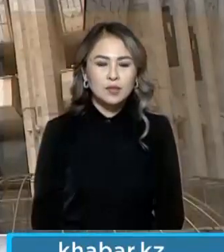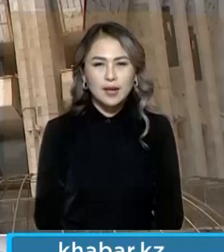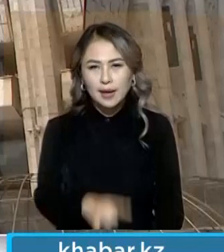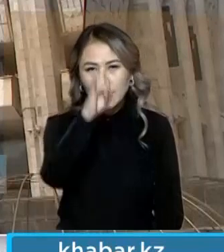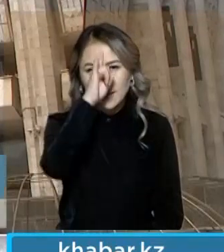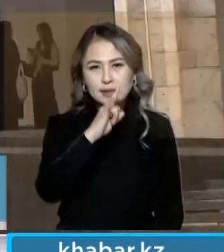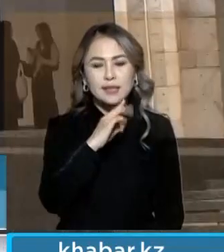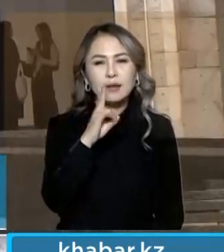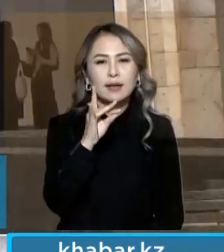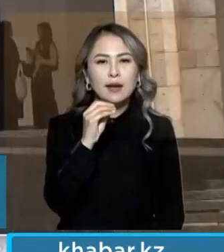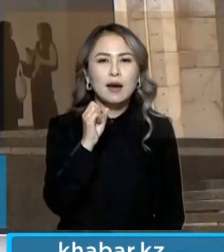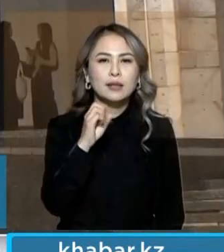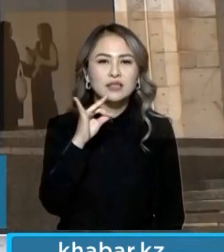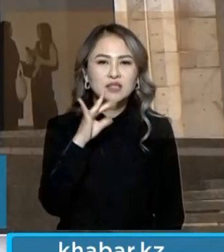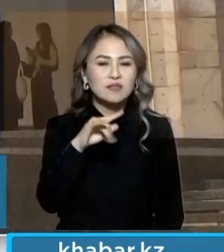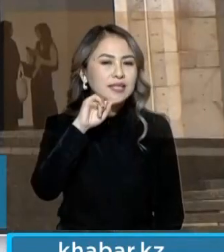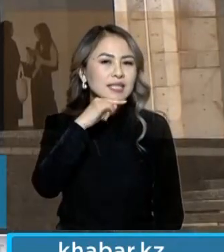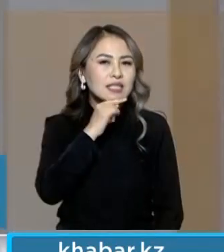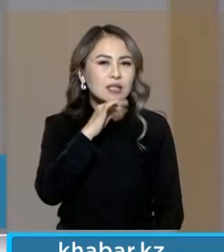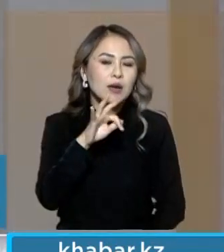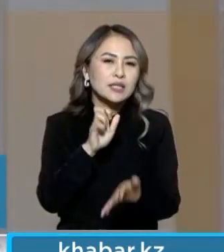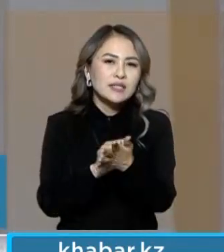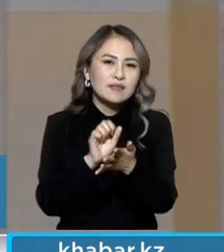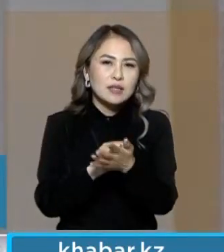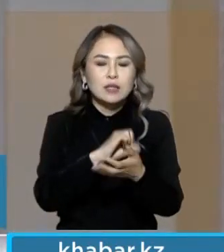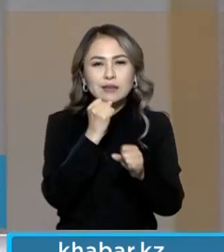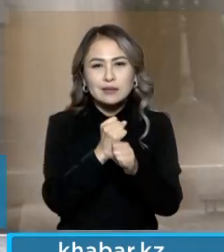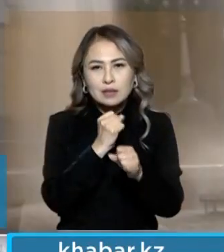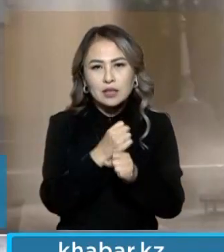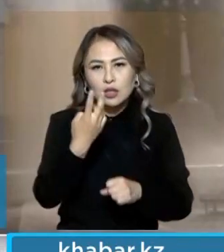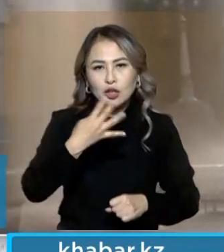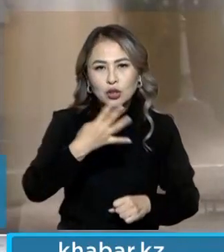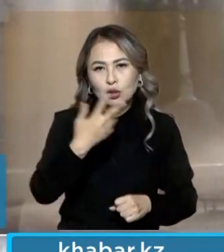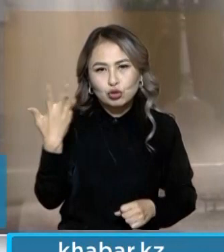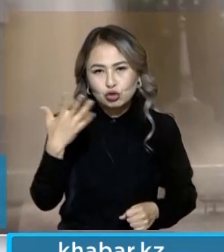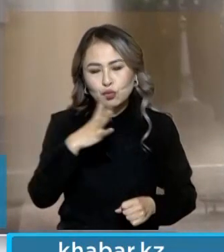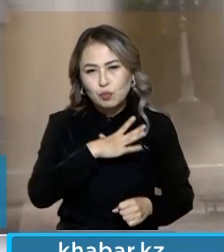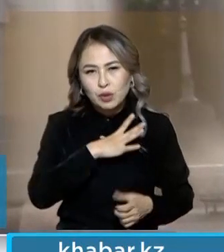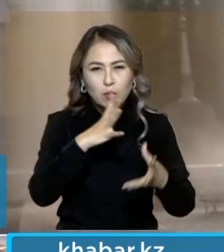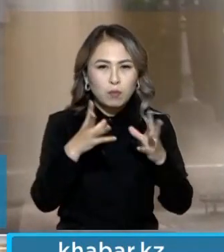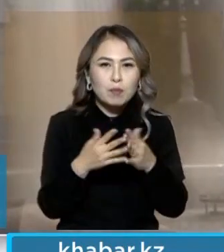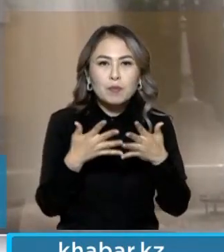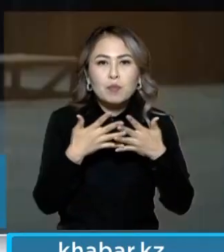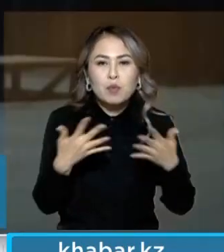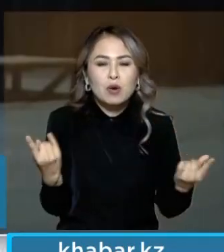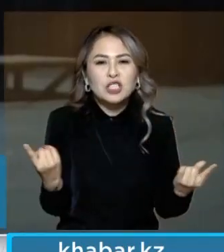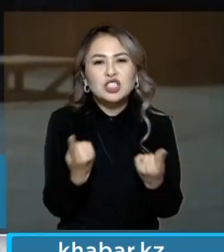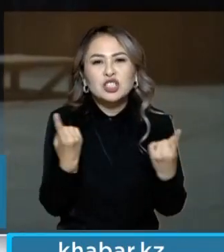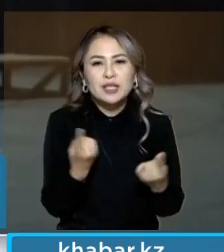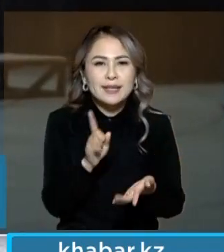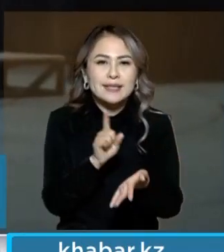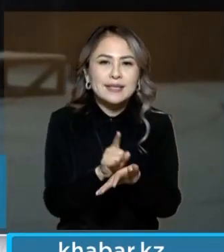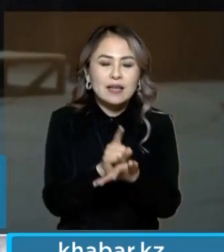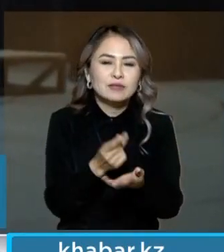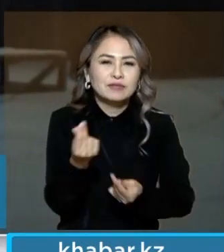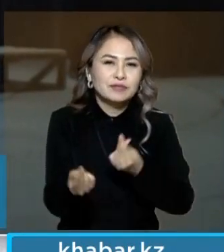Казахстанда креативті индустрияға жататын экономикалық қызмет түрлерінің тізбесі жасалып, 43 сала бекітілді. Олардың басым бөлігі жеңілдетілген салық режиміне